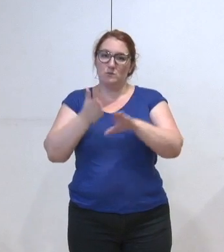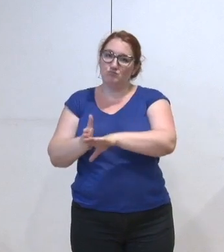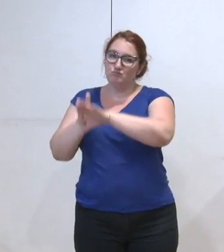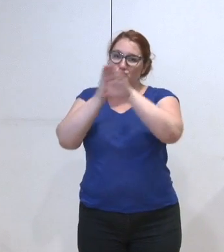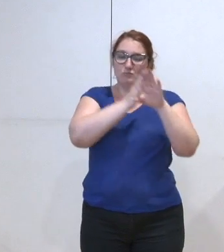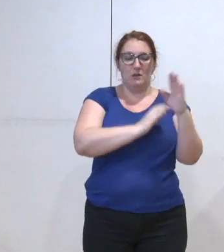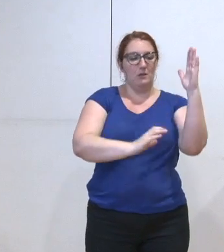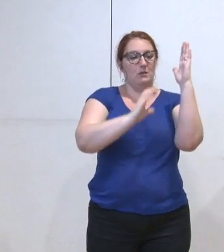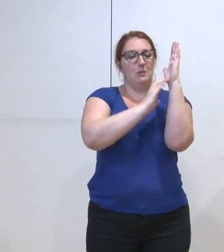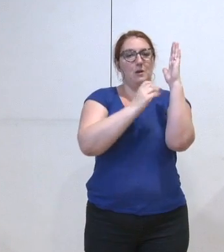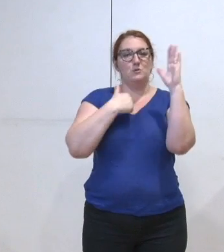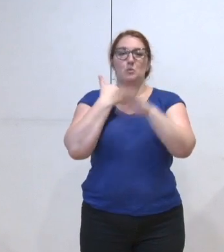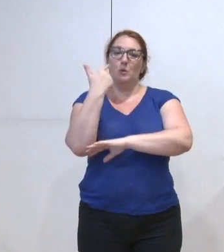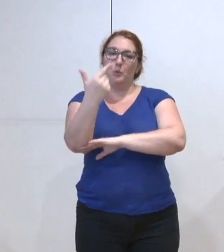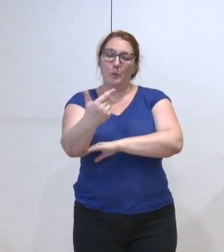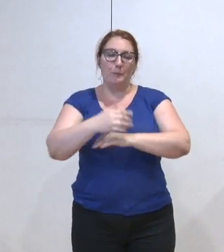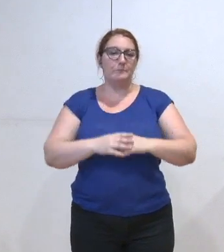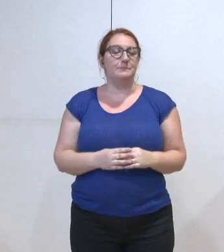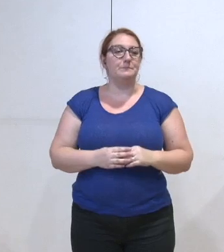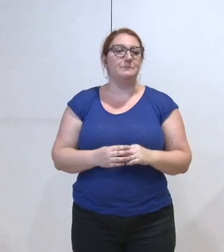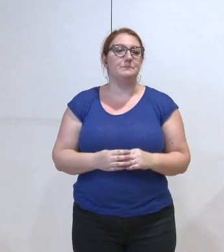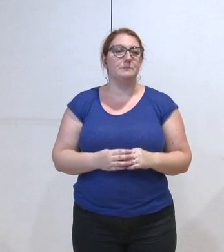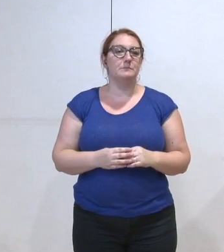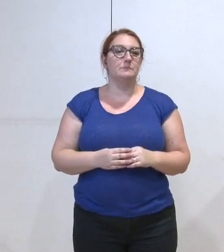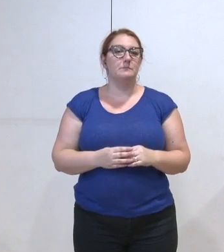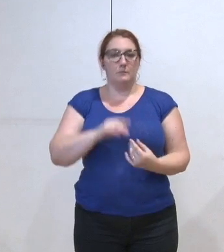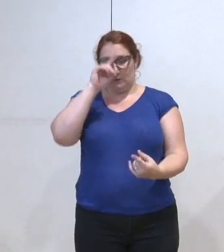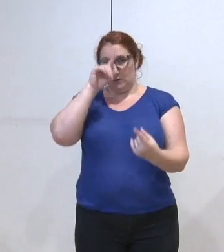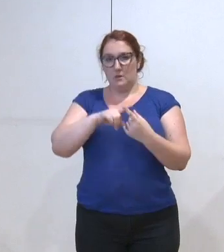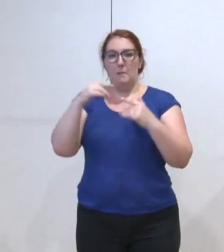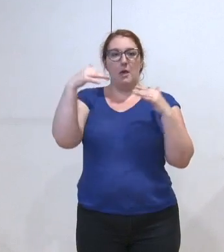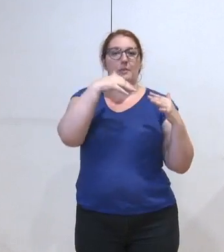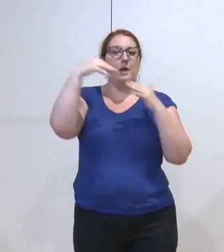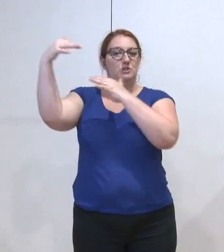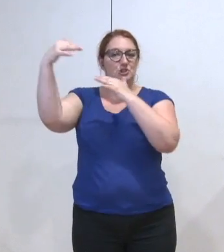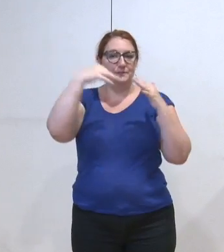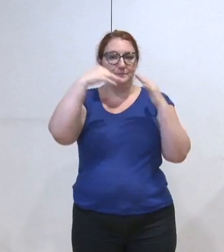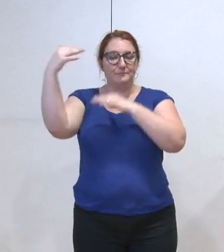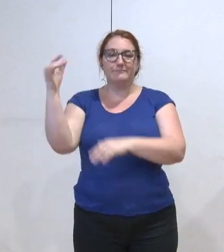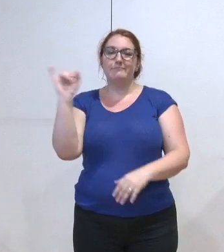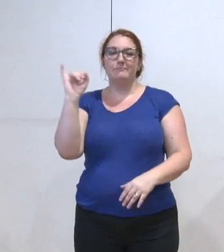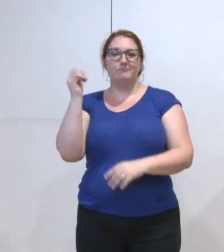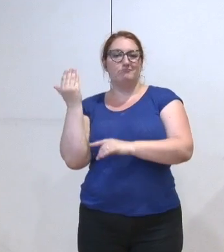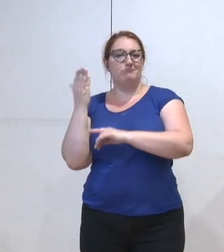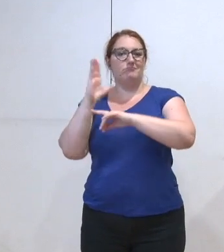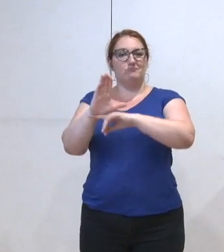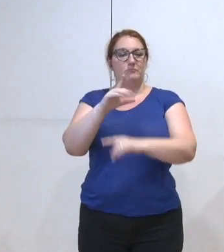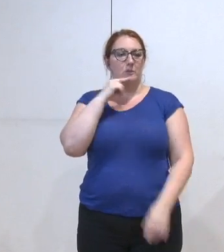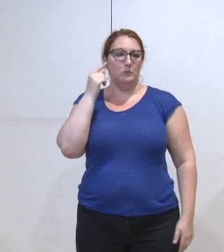numéro 2 elle porte sur l'énergie et Monsieur fristau en est le rapporteur